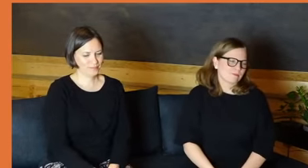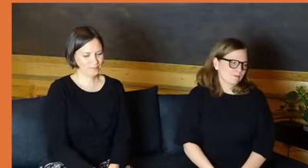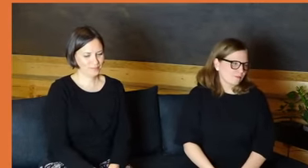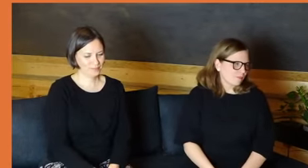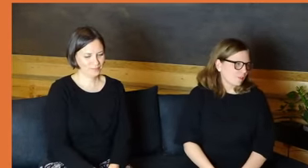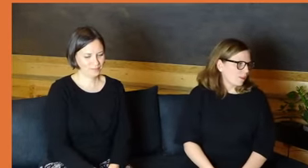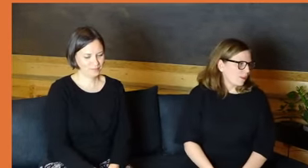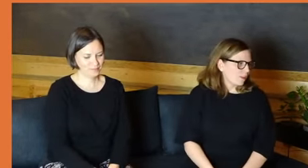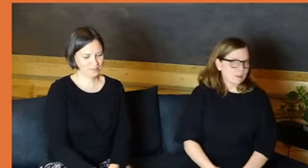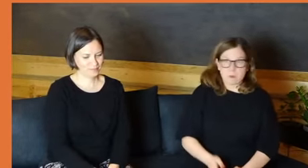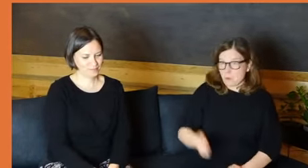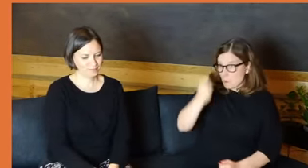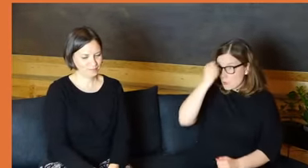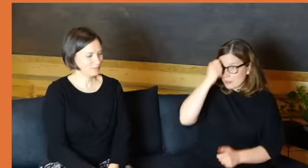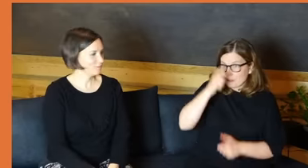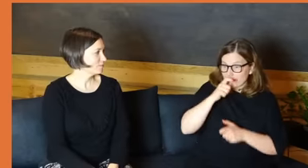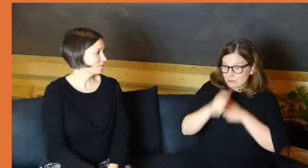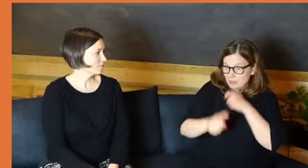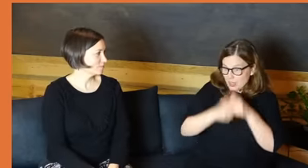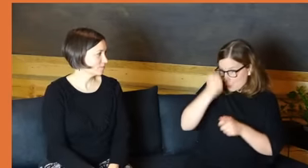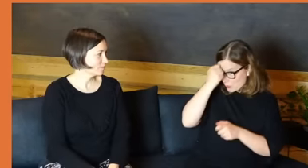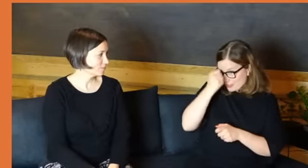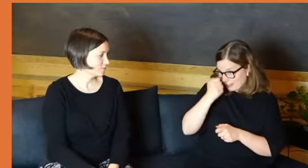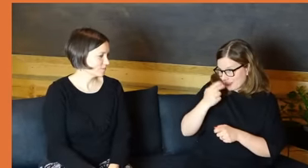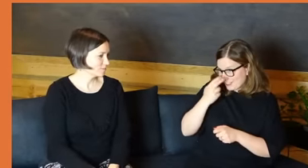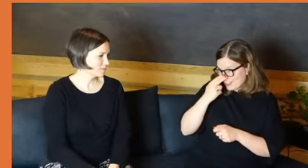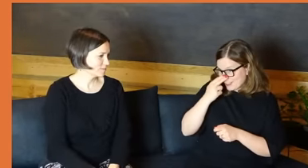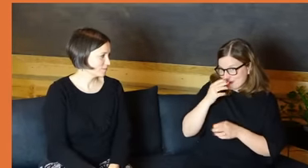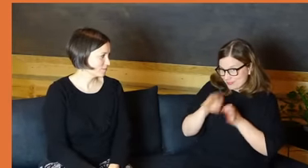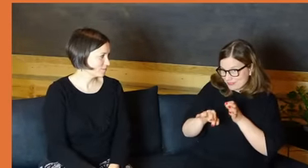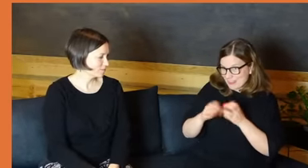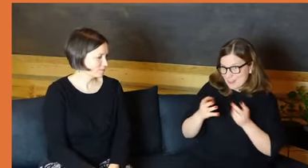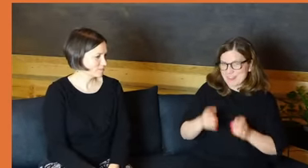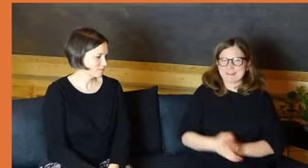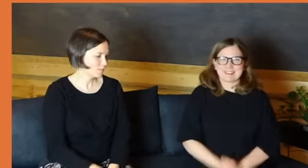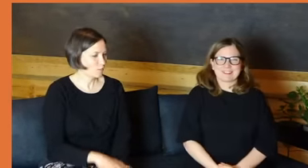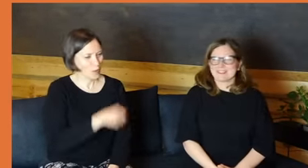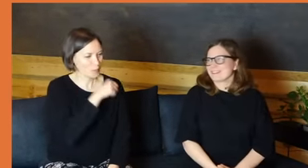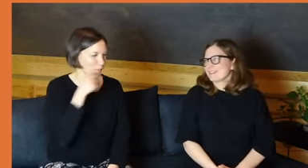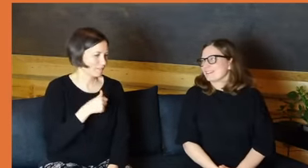Mä en tiedä, muistanko me sanoja. No katsotaan, mitä tuu. Vai vastaan vähän se.